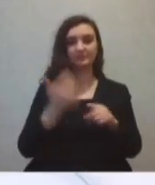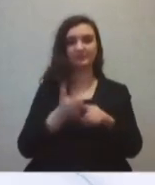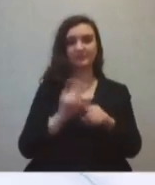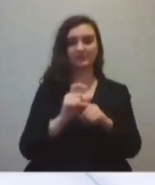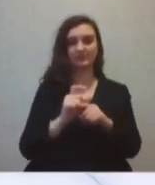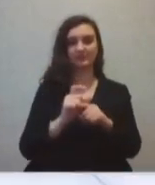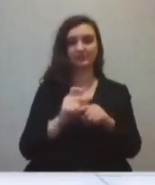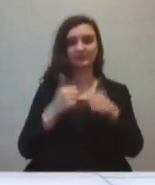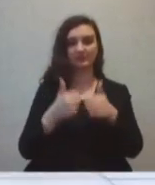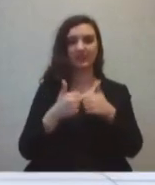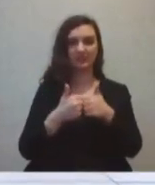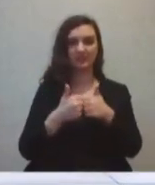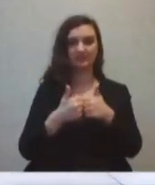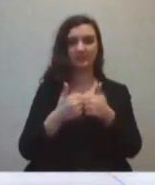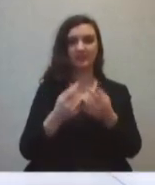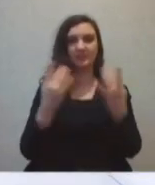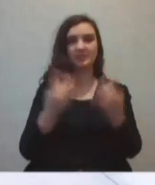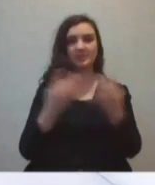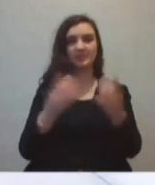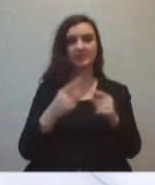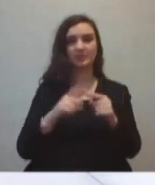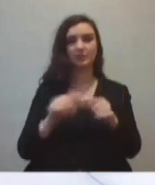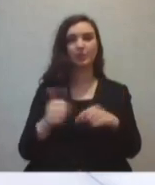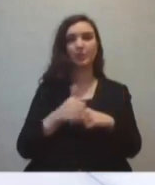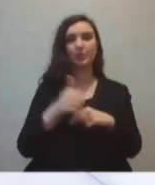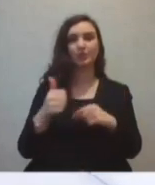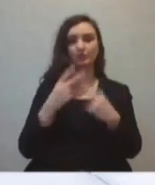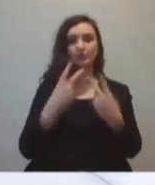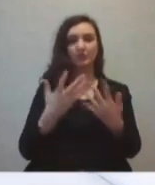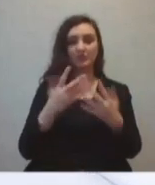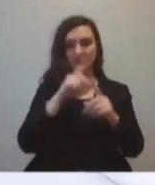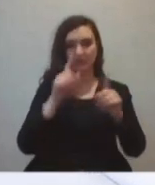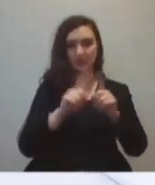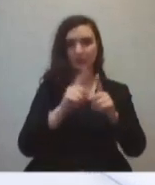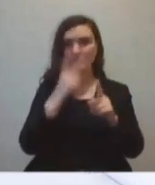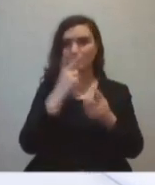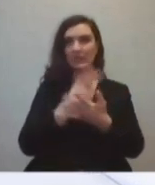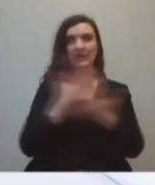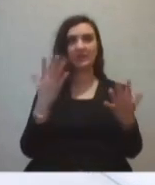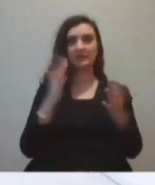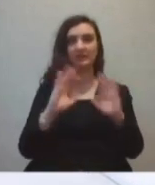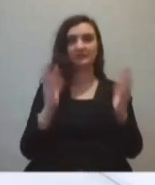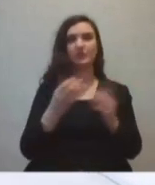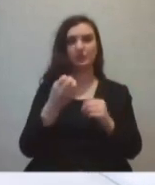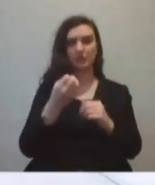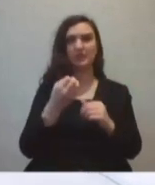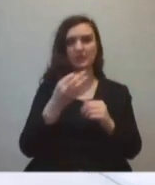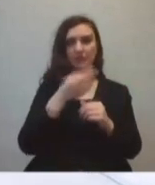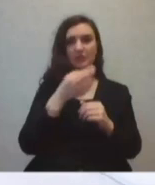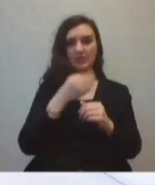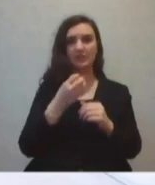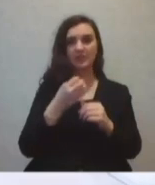ძალიან კარგად აგვიხსენით, როგორ ჩანდა თითქოს უხილავს სივრცეში, ჯერ კიდევ უხილავს სივრცეში